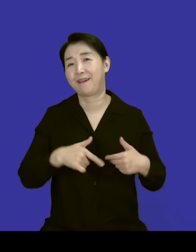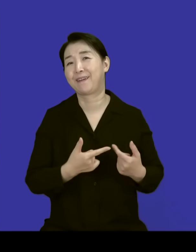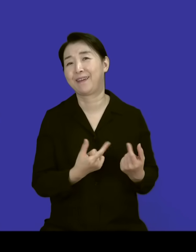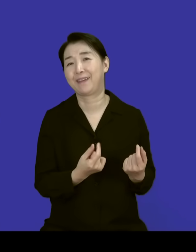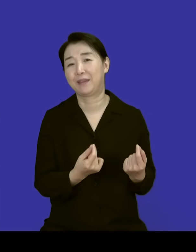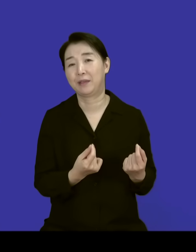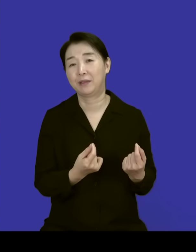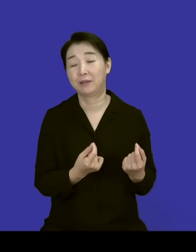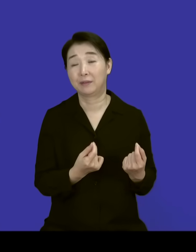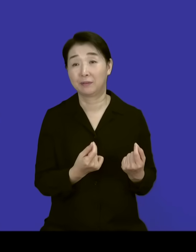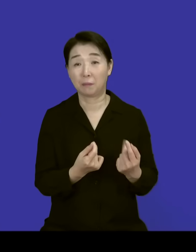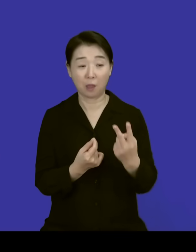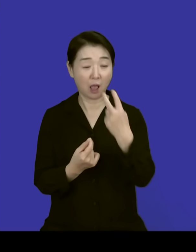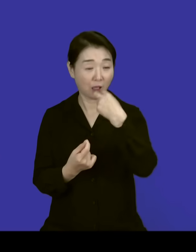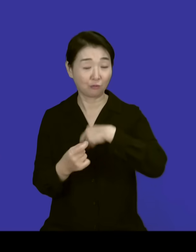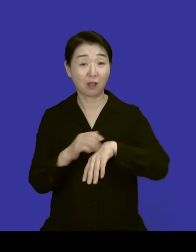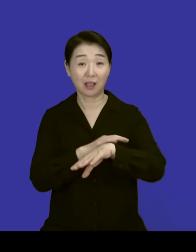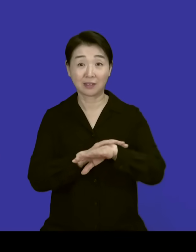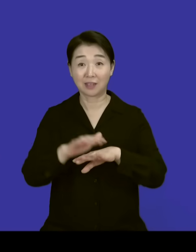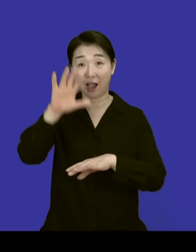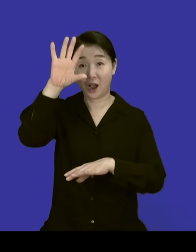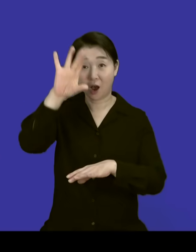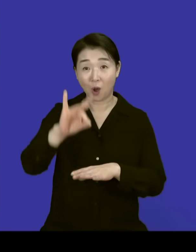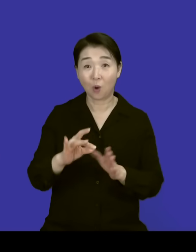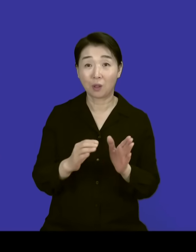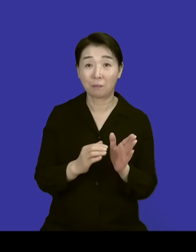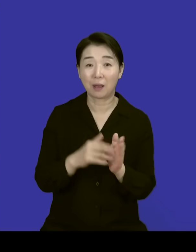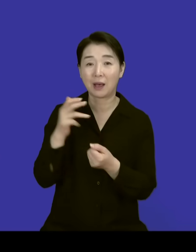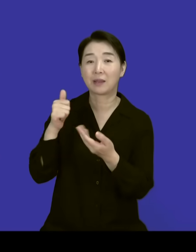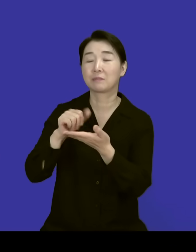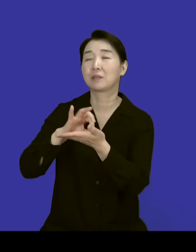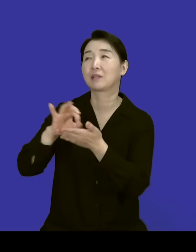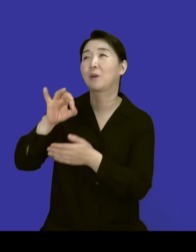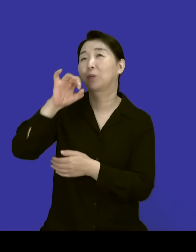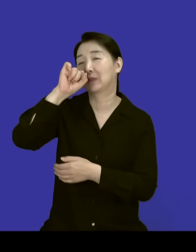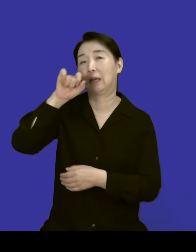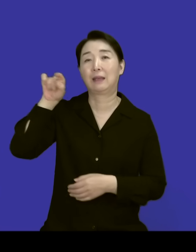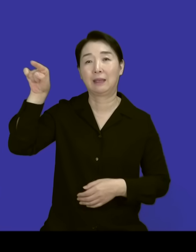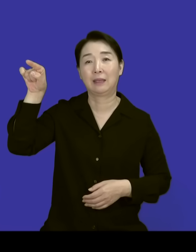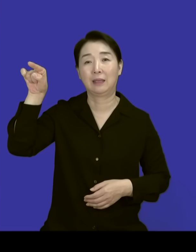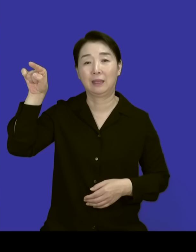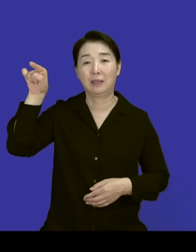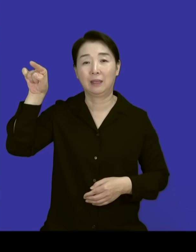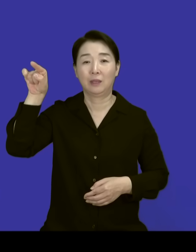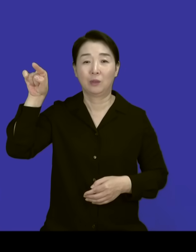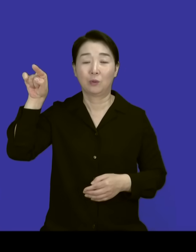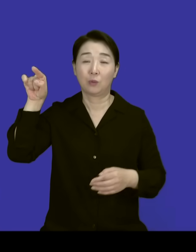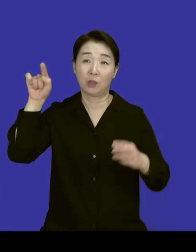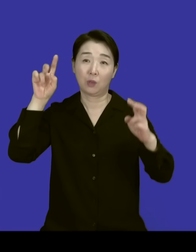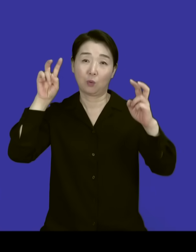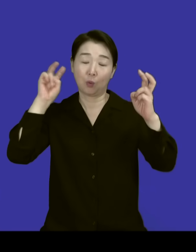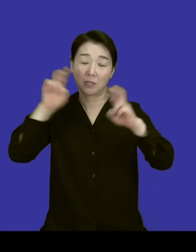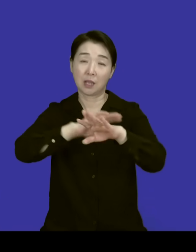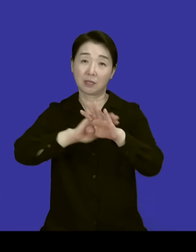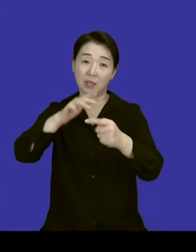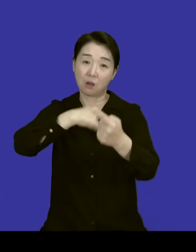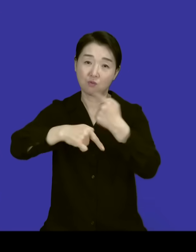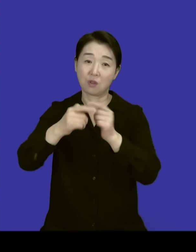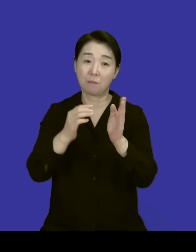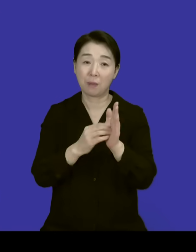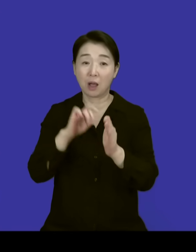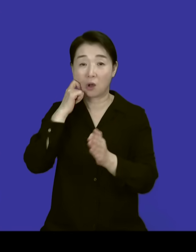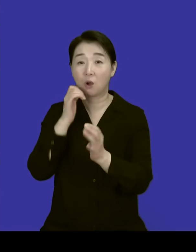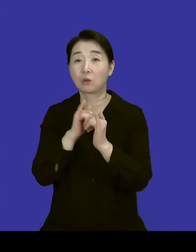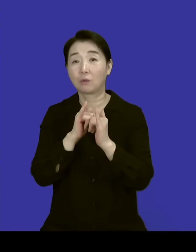있어서 이 두 가지가 잘 어울리면 하나님이 사용하시기에 참 좋겠다. 네, 사업은 우직하게 세우고 모든